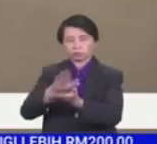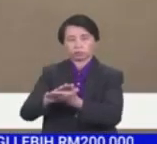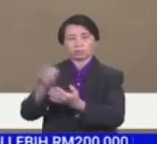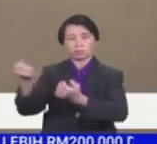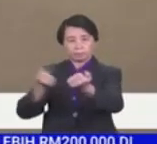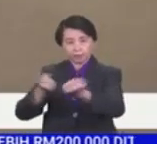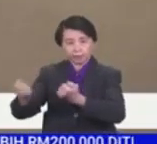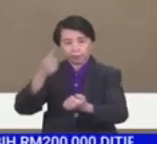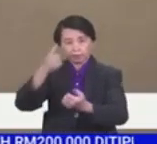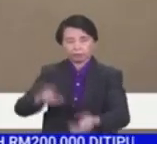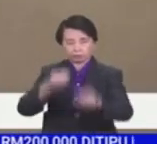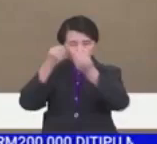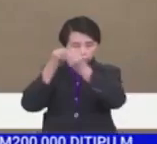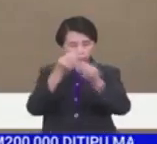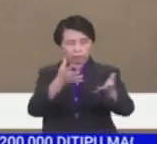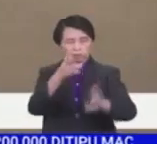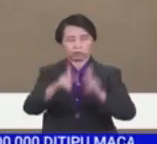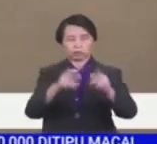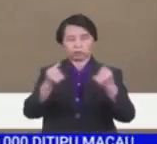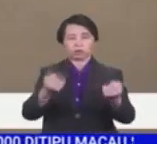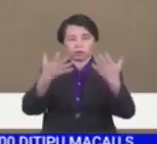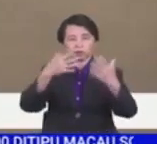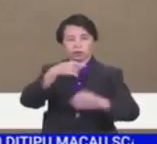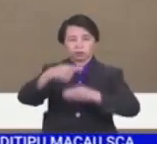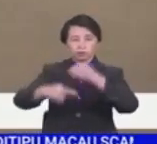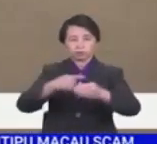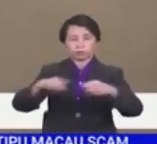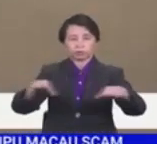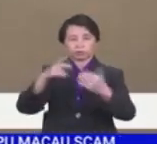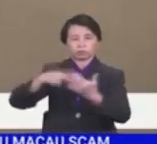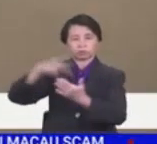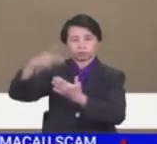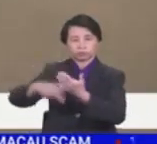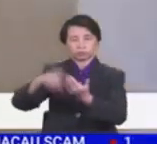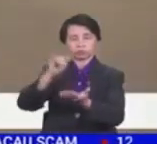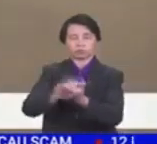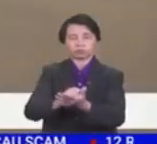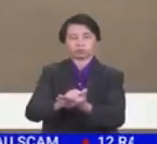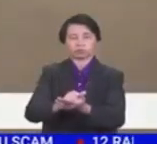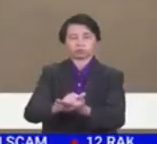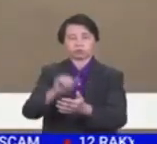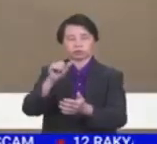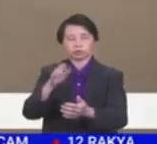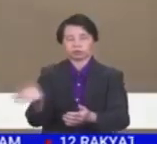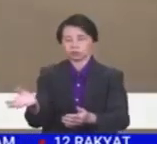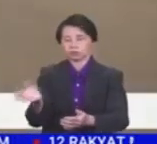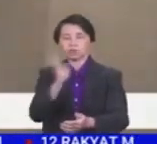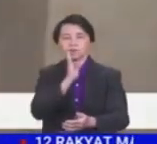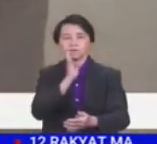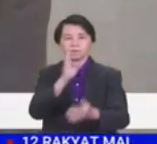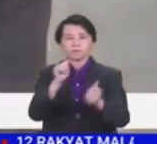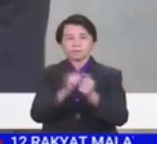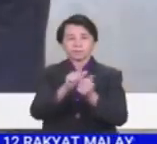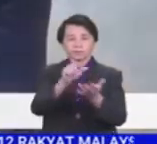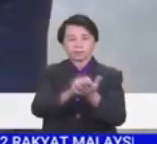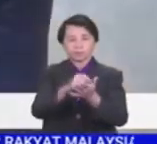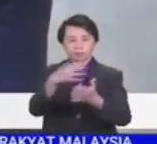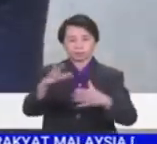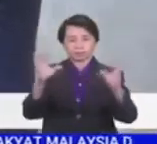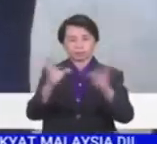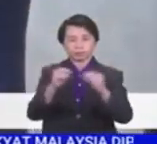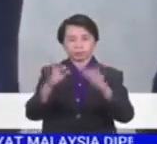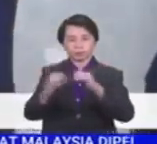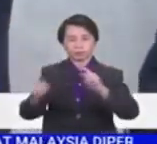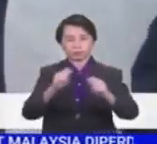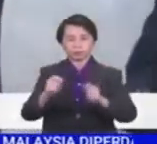terlibat maklumkan kepada orang ramai tentang pelaksanaan program tersebut sutekno bercakap dalam sidang media selepas masyarakat